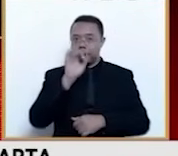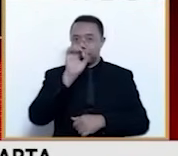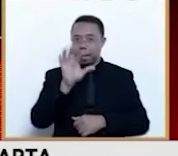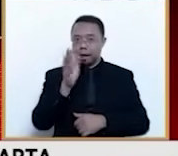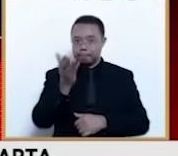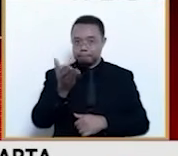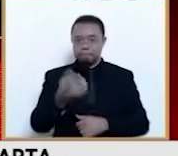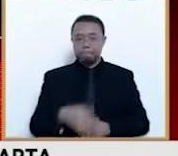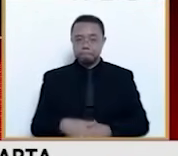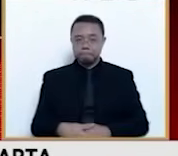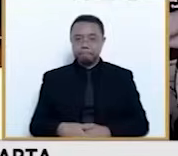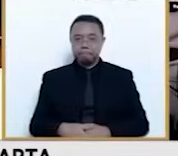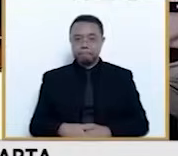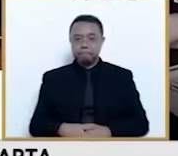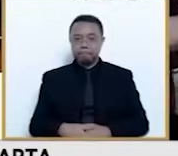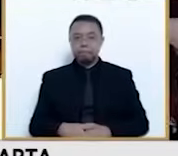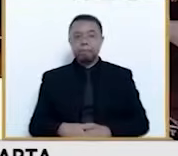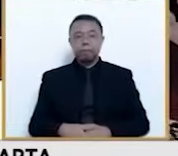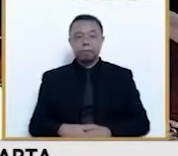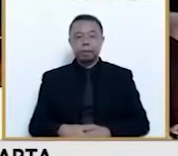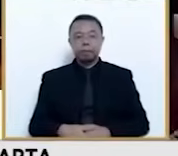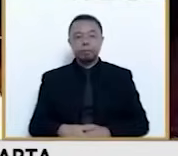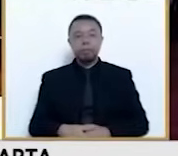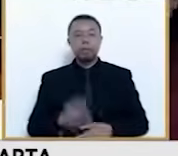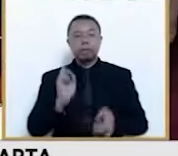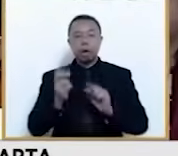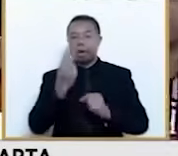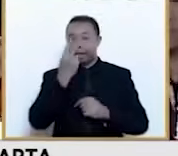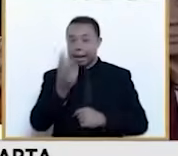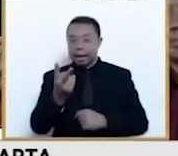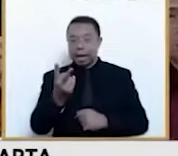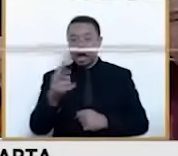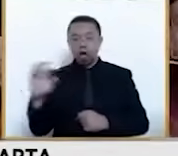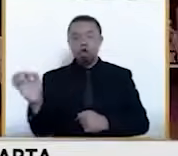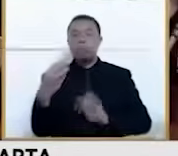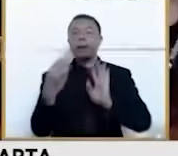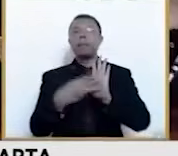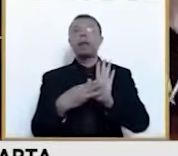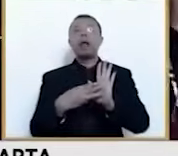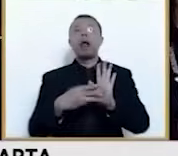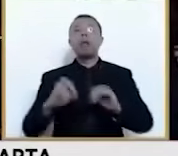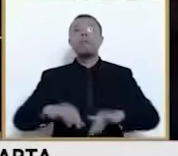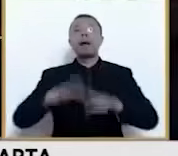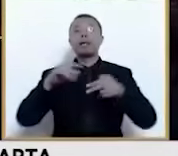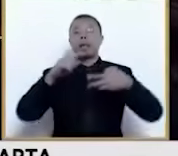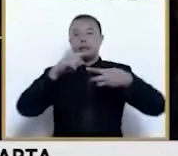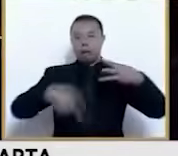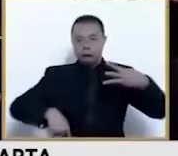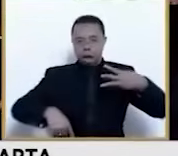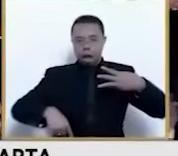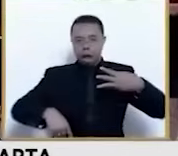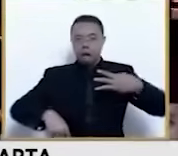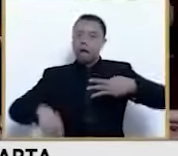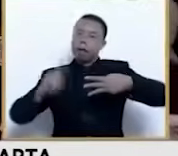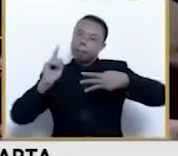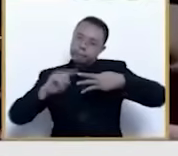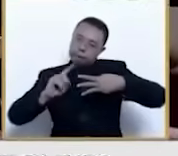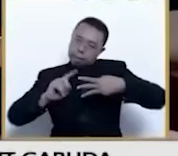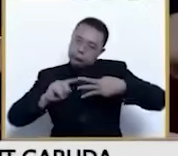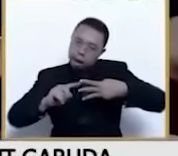kami persilakan. Baik, jadi kalau kita lihat sumber permasalahan ini ada 3 ya. Yang